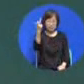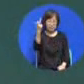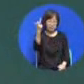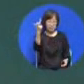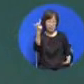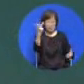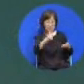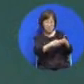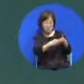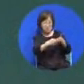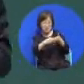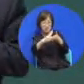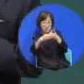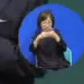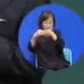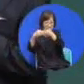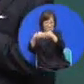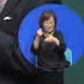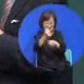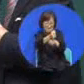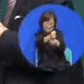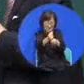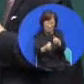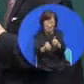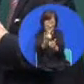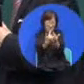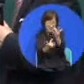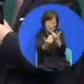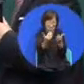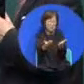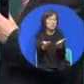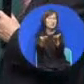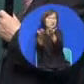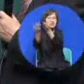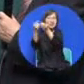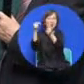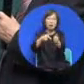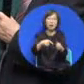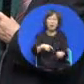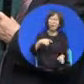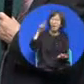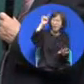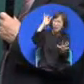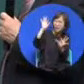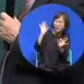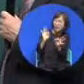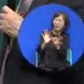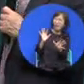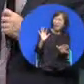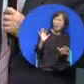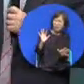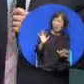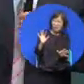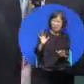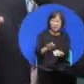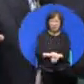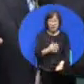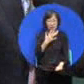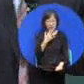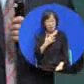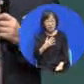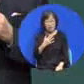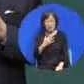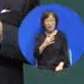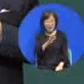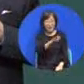드리라. Abraham, take your son Isaac and then offer your own son as sacrifice. 아니, 이게 웬 일입니까? What on earth has happened? 아브라함아, 네 아들을